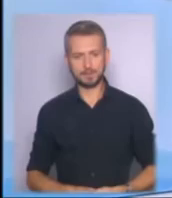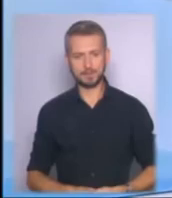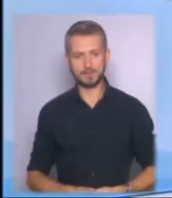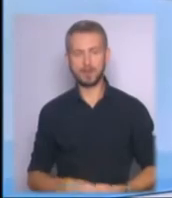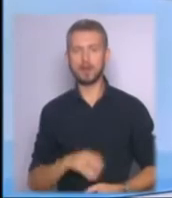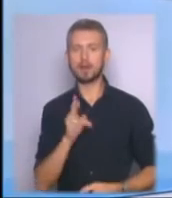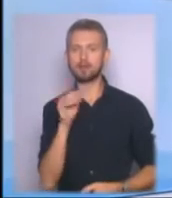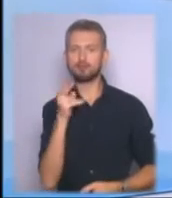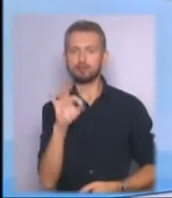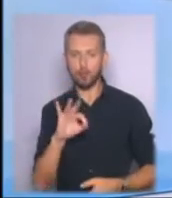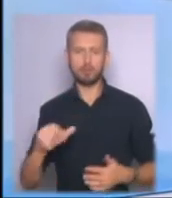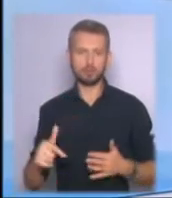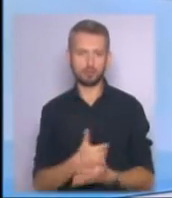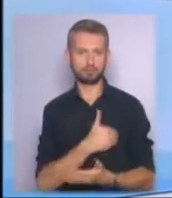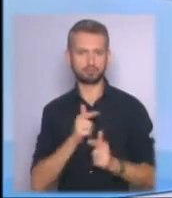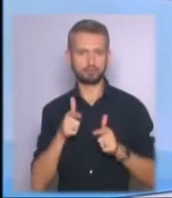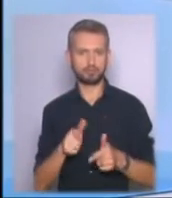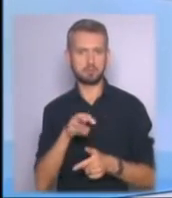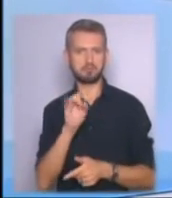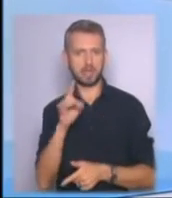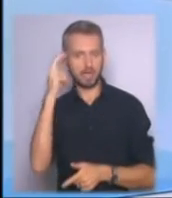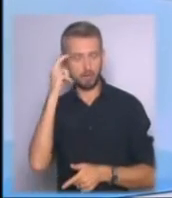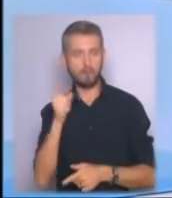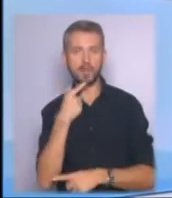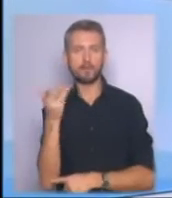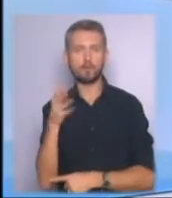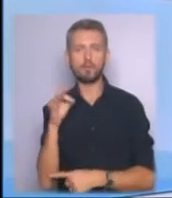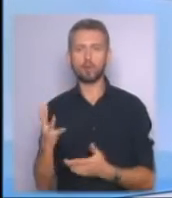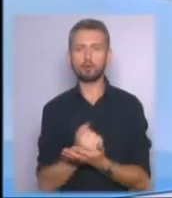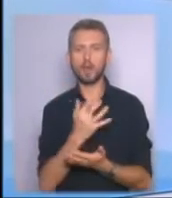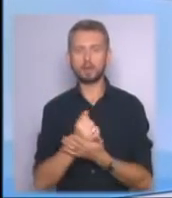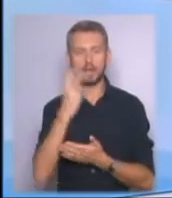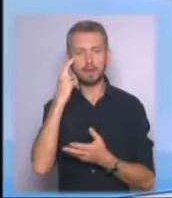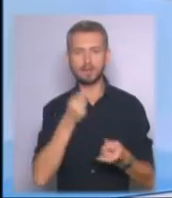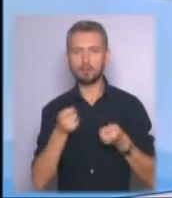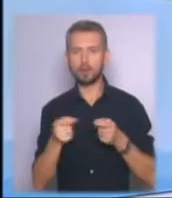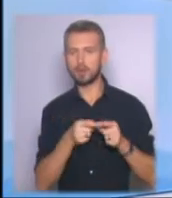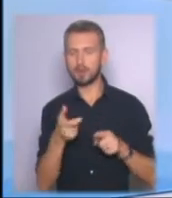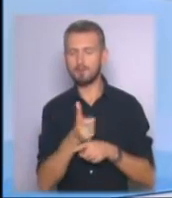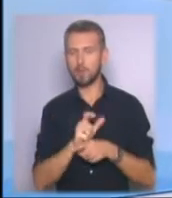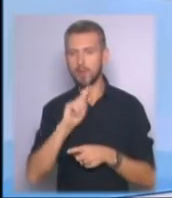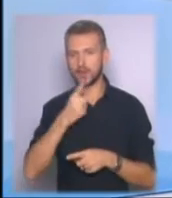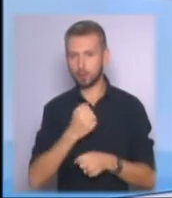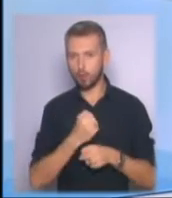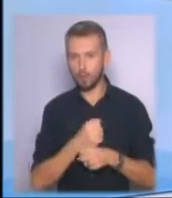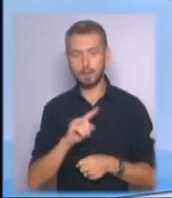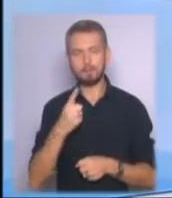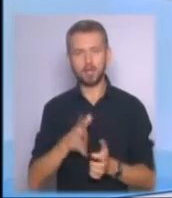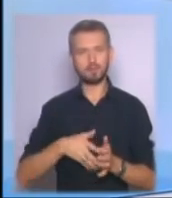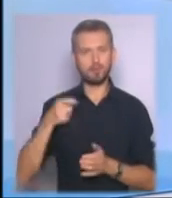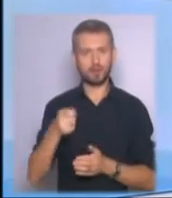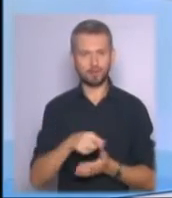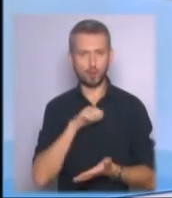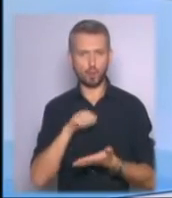Віталій Кличко знову йде у мери Києва. Міський голова відзвітував про досягнення столичної влади за понад рік роботи та першим подав документи